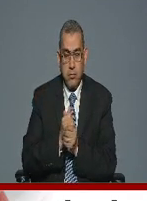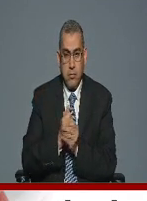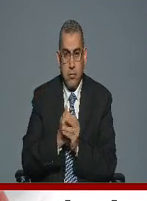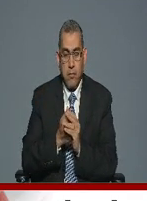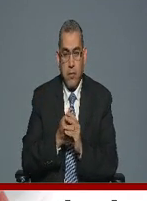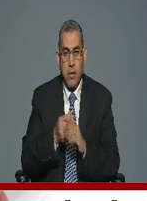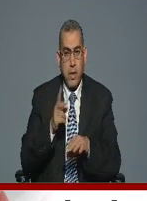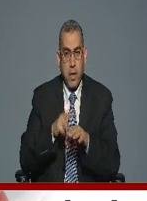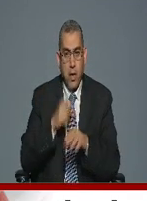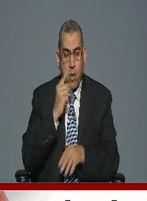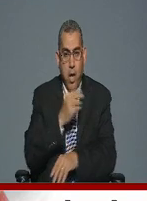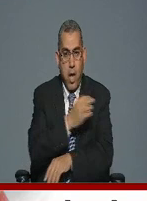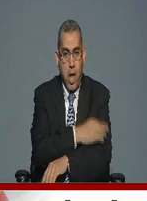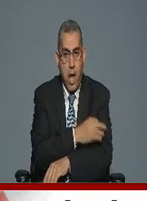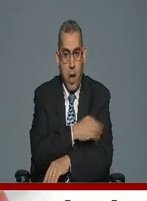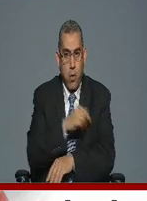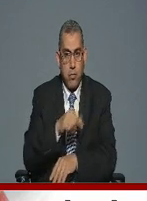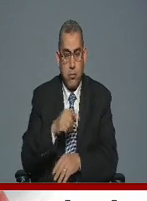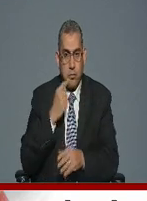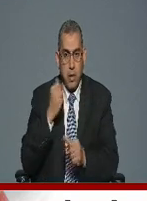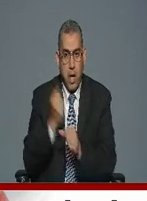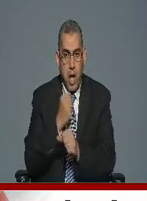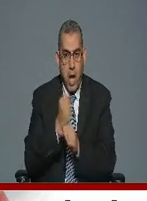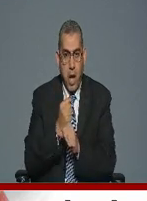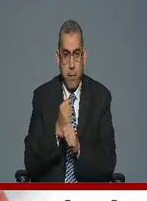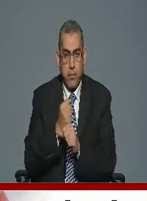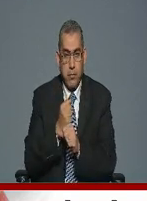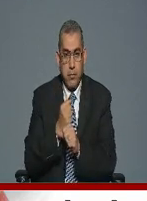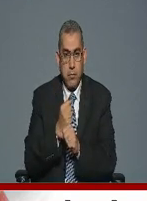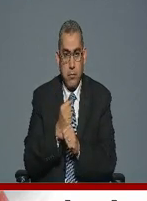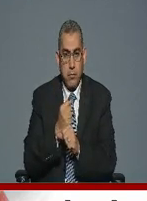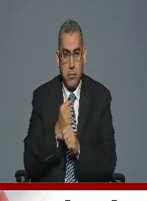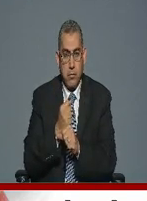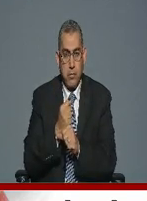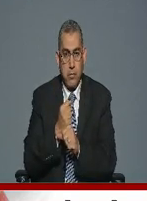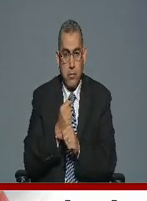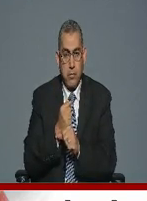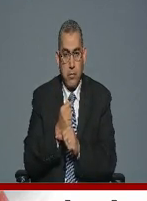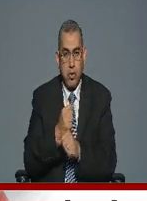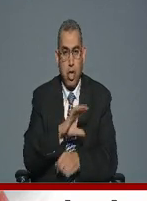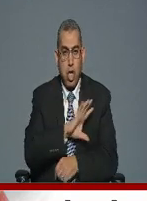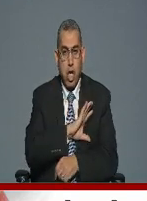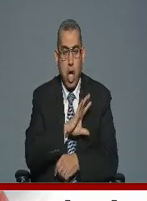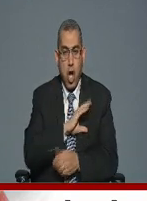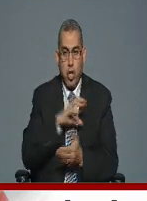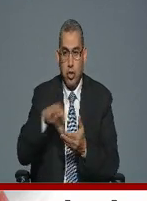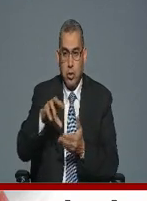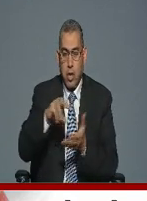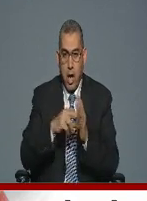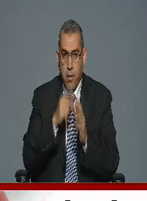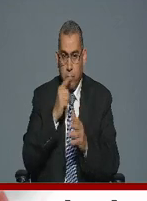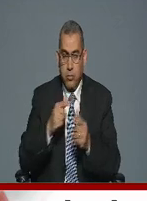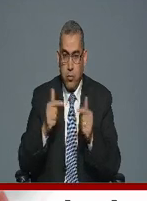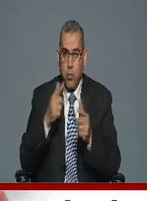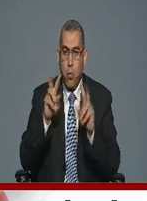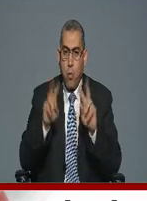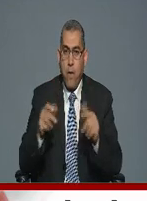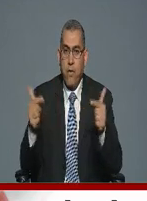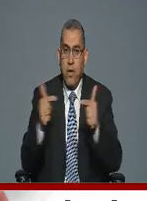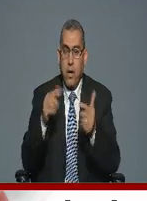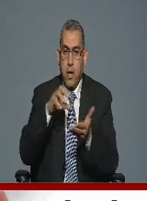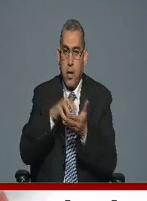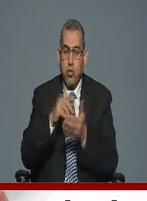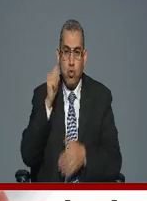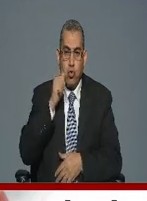نحاول التعامل مع القوى العسكرية هناك، وكذلك وقف إطلاق النار في